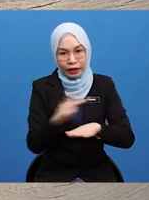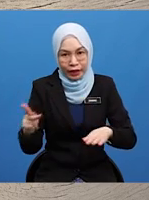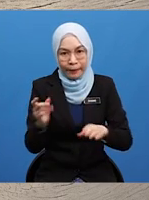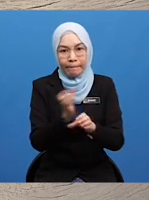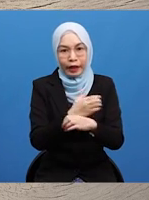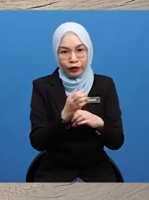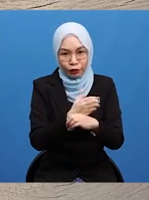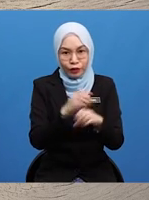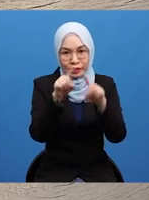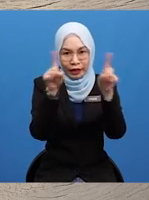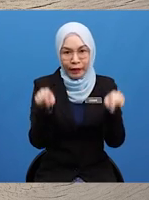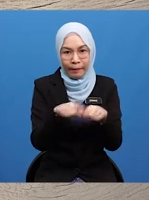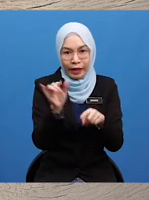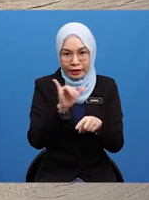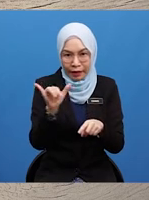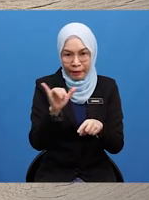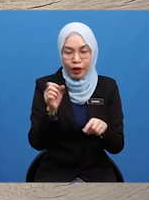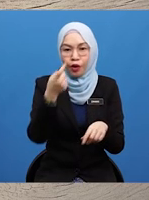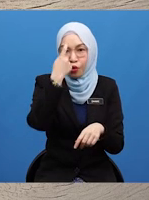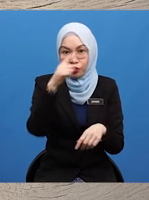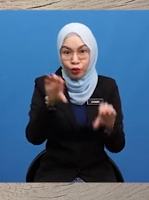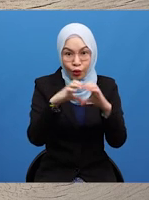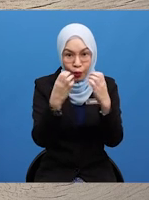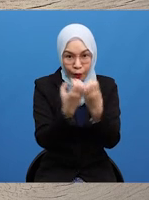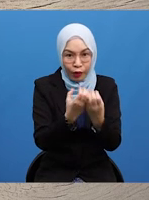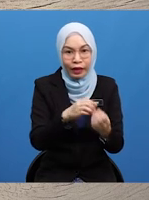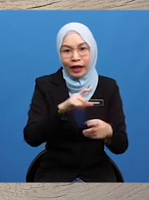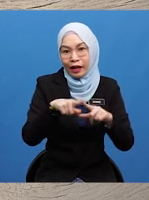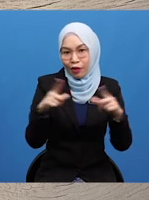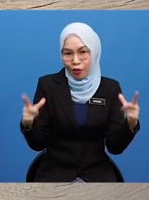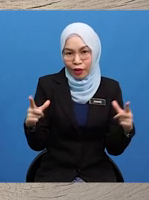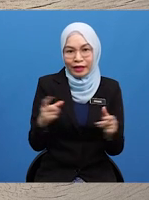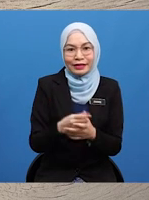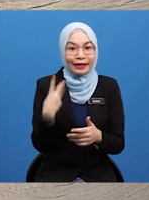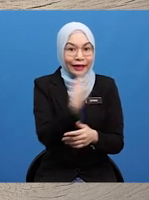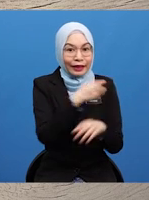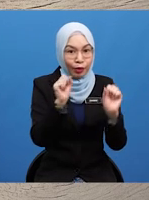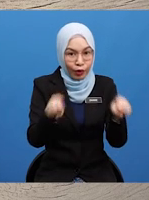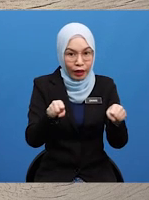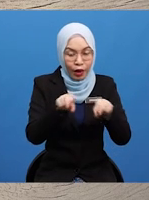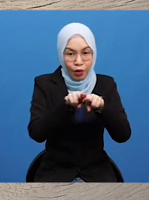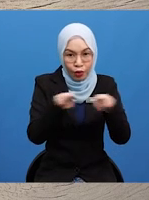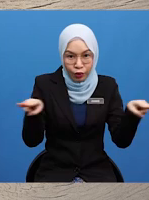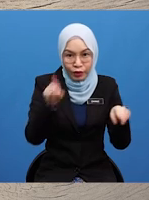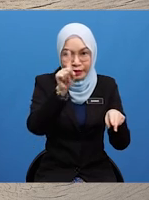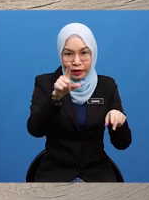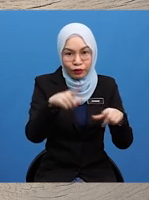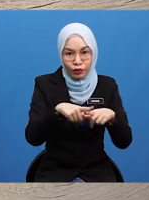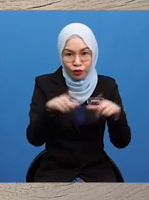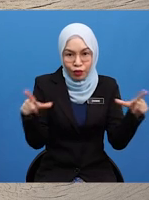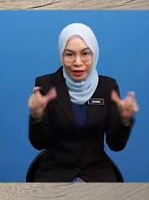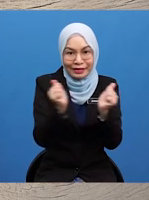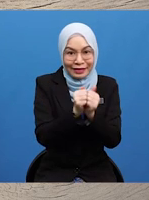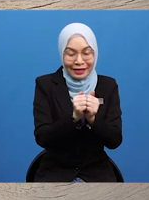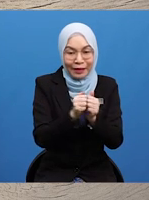segi empat sama bagi mengukur luas, kita boleh mengukur sesuatu luas dengan